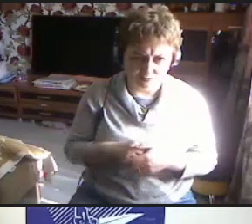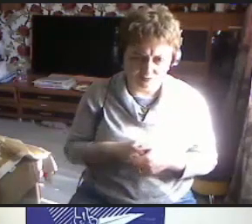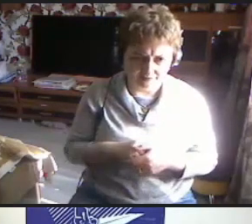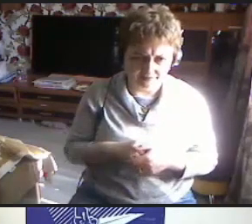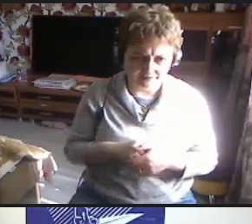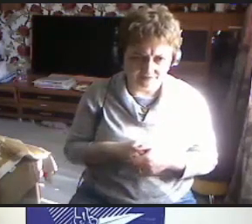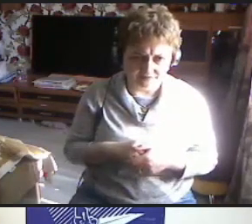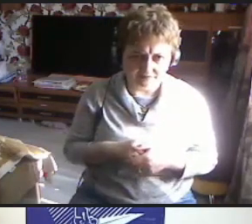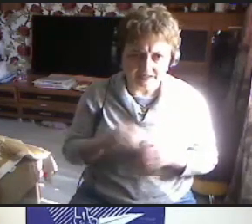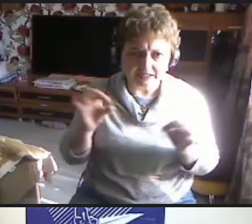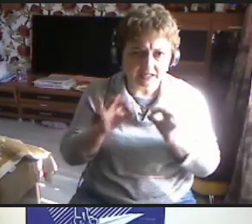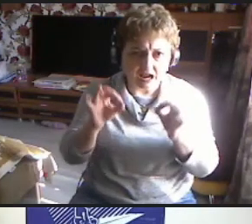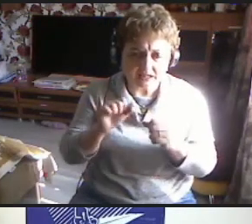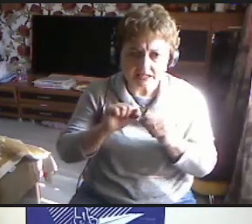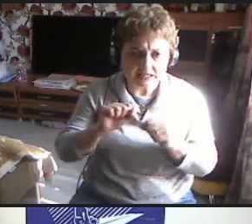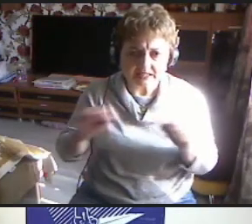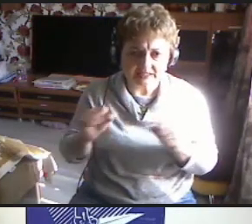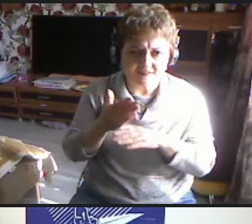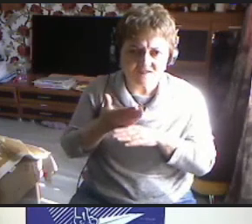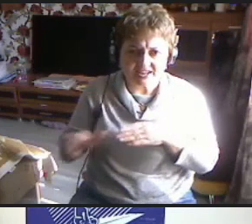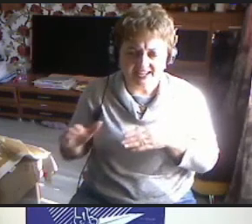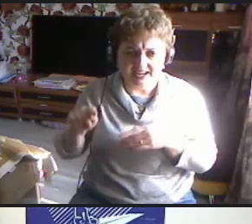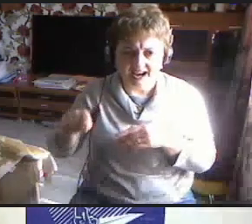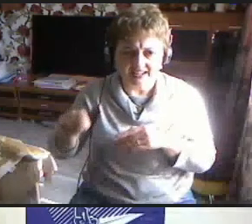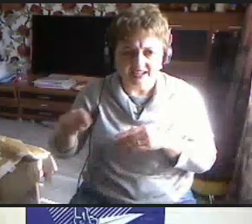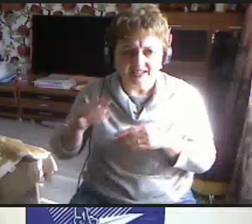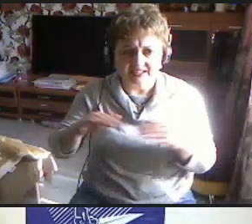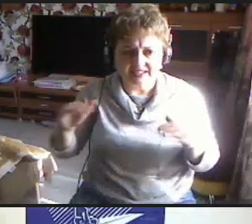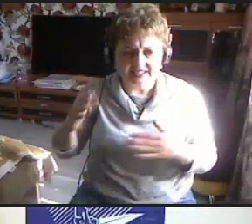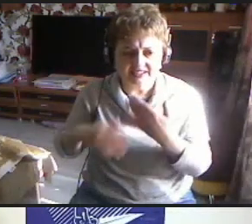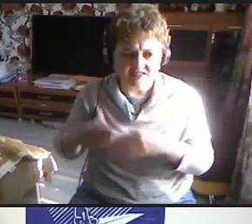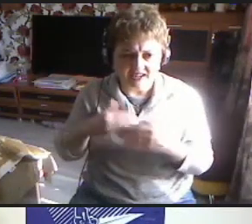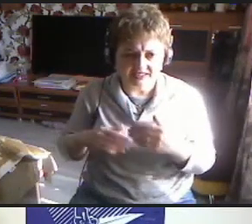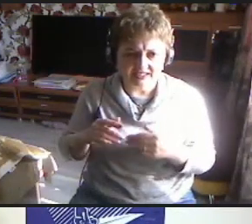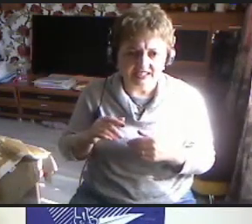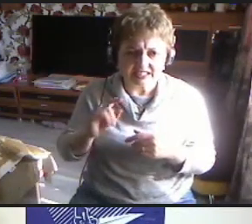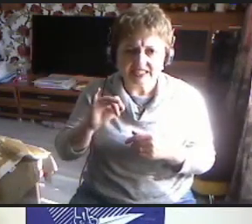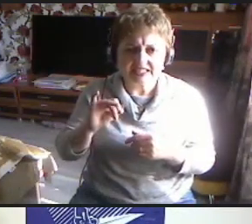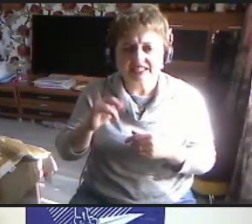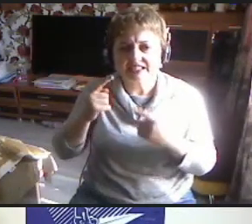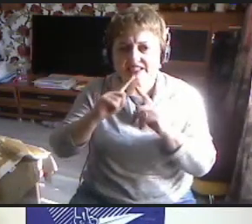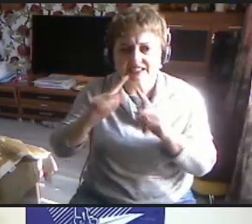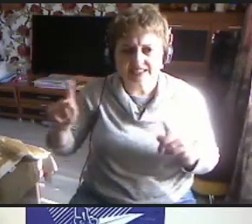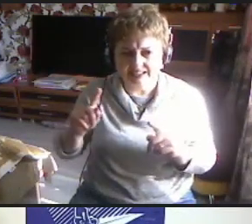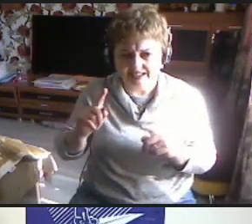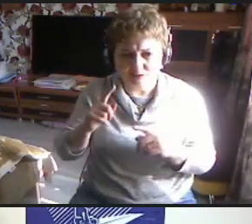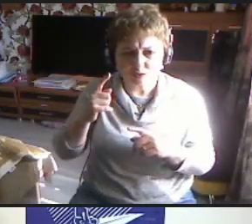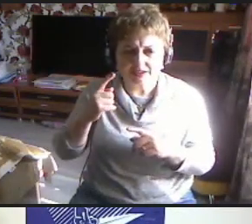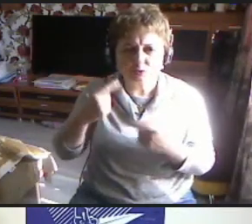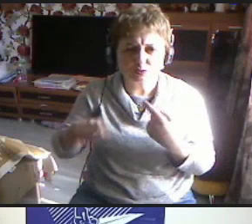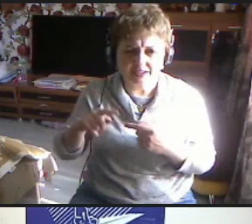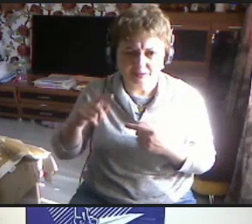Никогда не выделяйте детей с инвалидностью или с иными особенностями. Не выводите их как бы